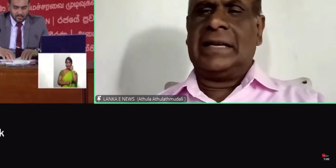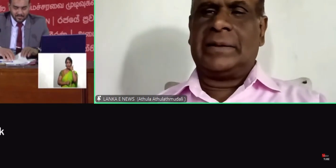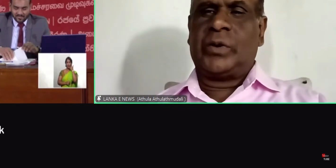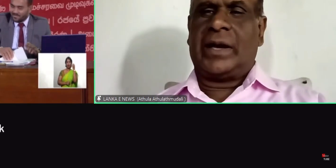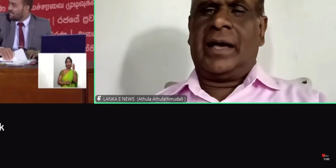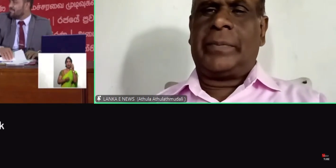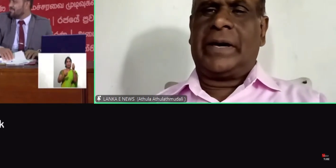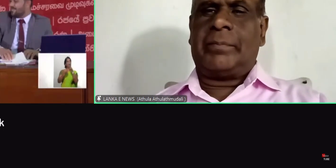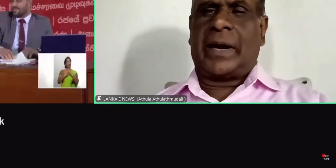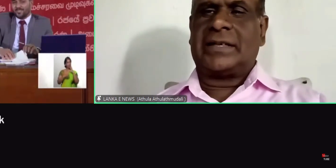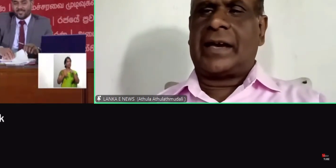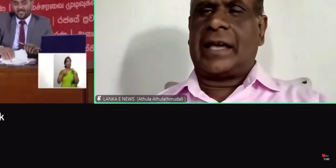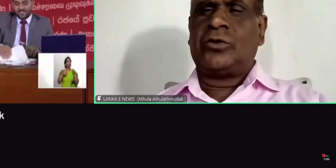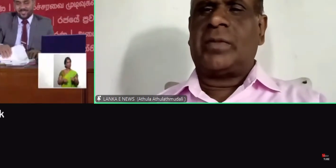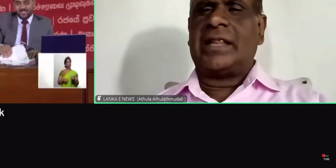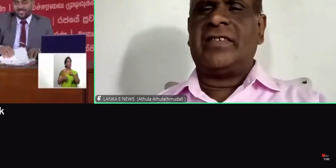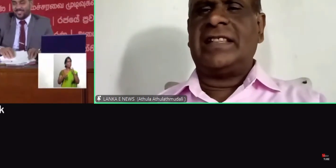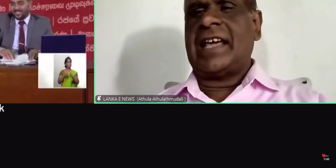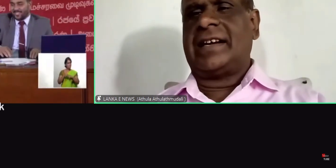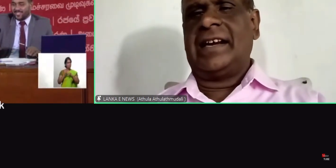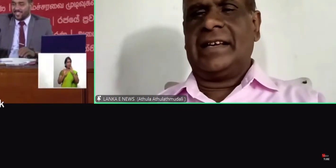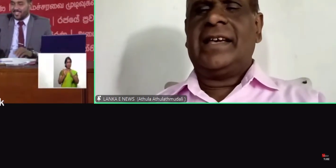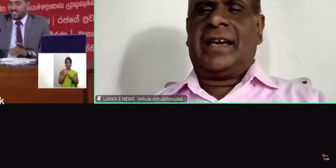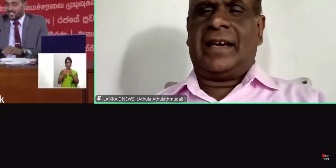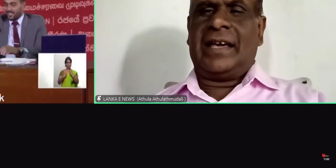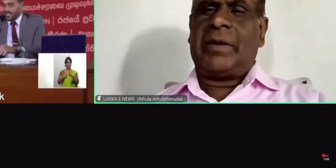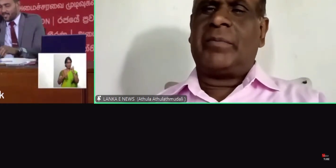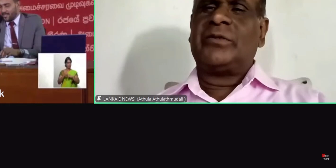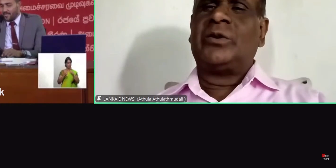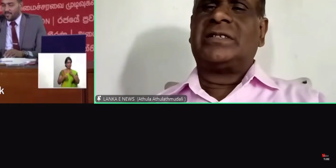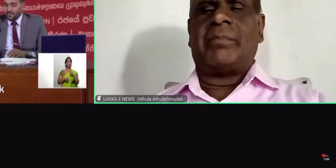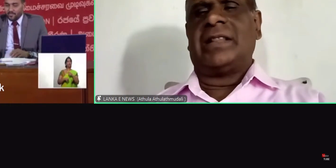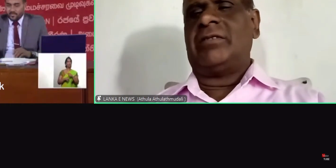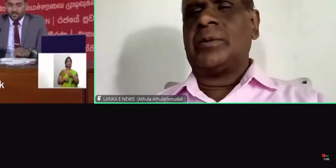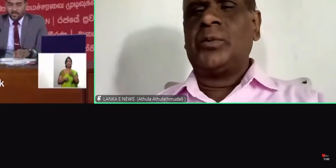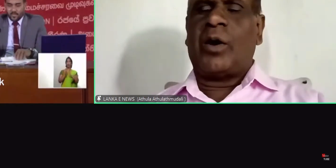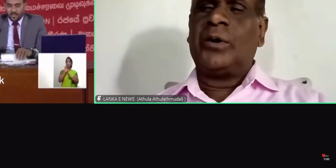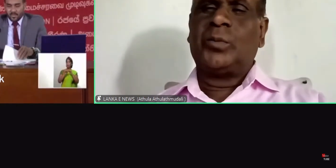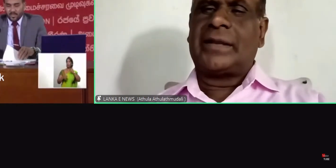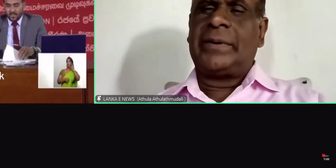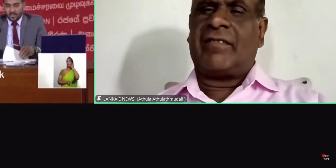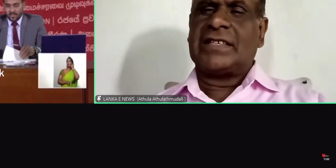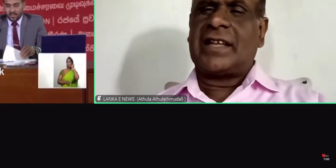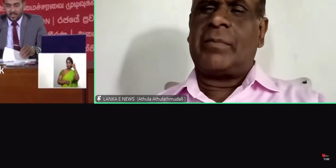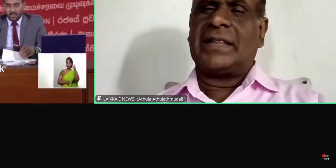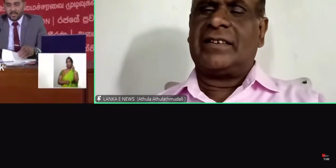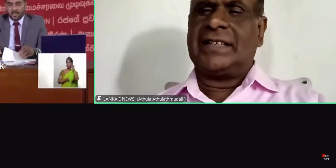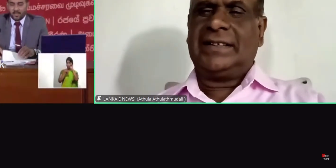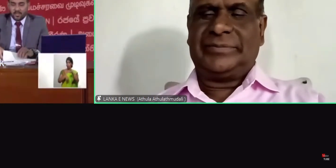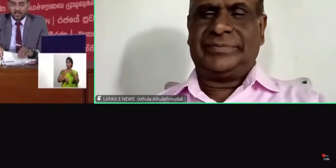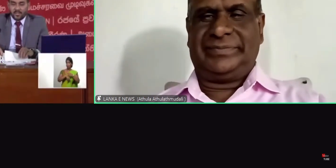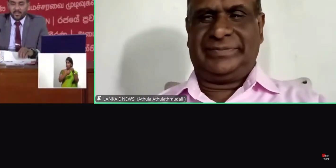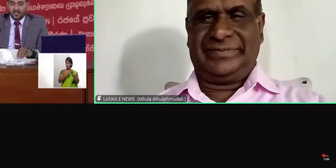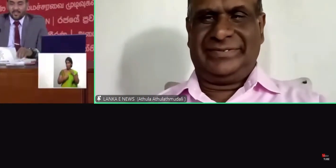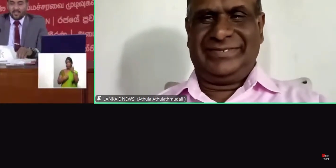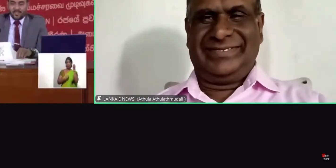ලබා දීලා තිබුණා. අපිට ප්‍රශ්නයක් ඇති වුණොත් මාධ්‍යවේදීන් හැටියට එම ඇමතිවරුන් සම්බන්ධ වීමට තිබුණා. ඔබතුමාත් අපිට ඒ අවස්ථාව ලබා දෙනවද?